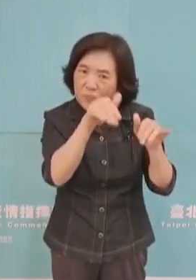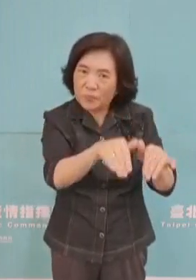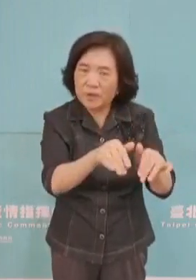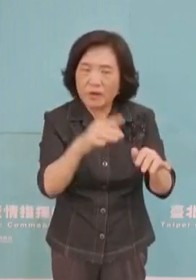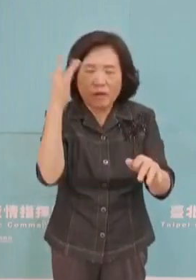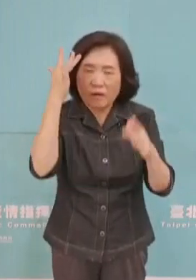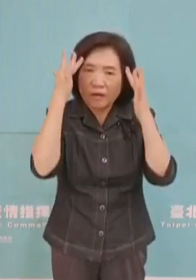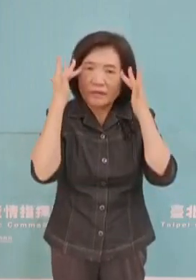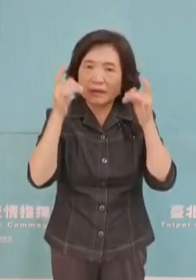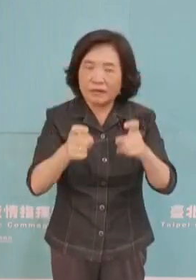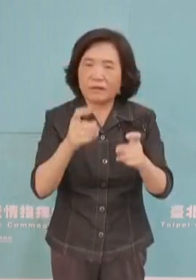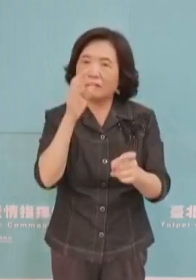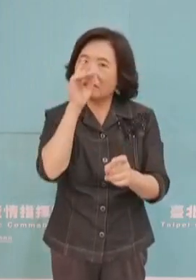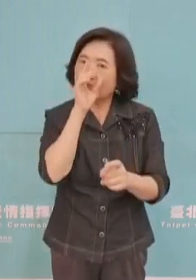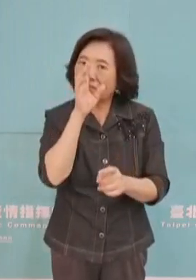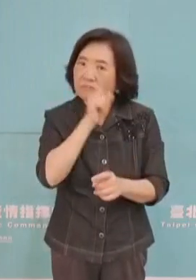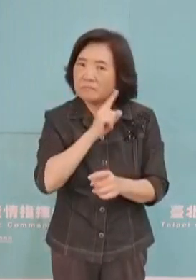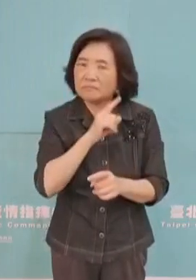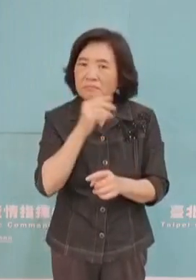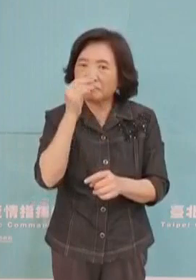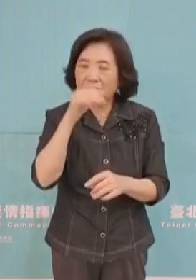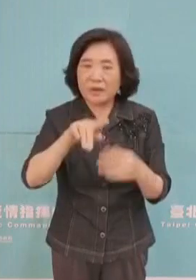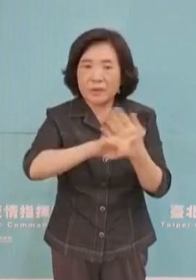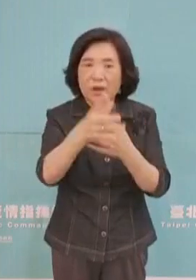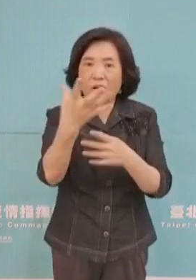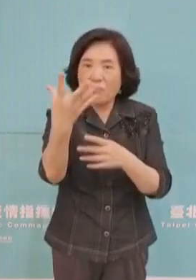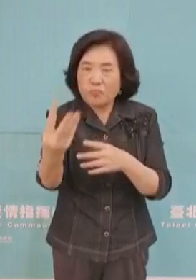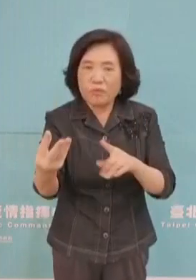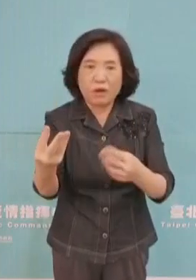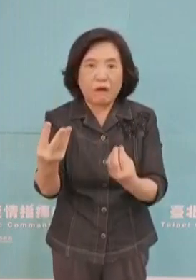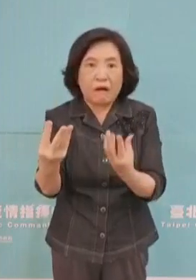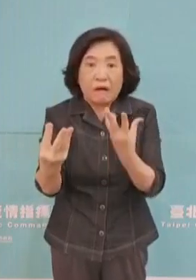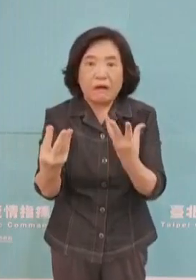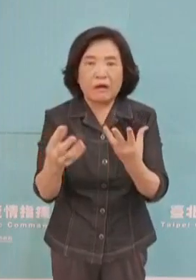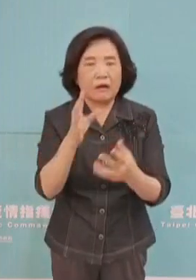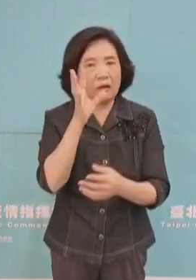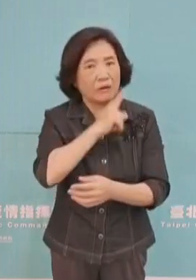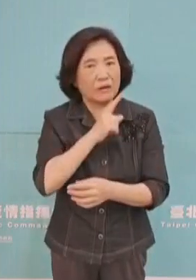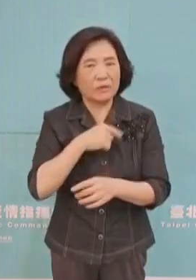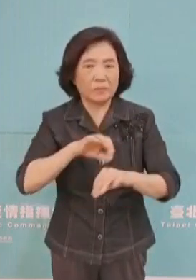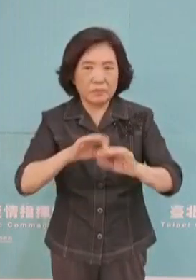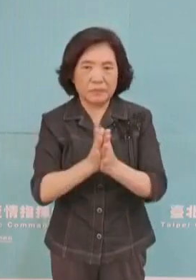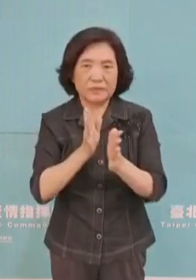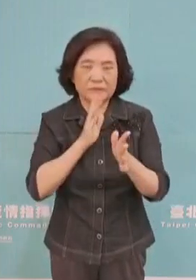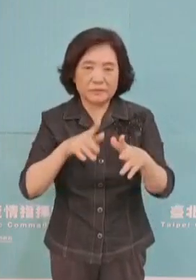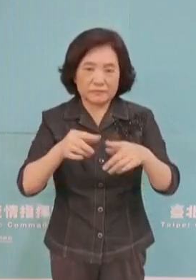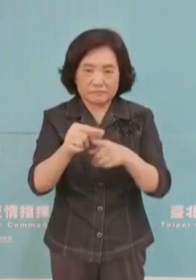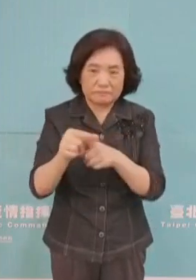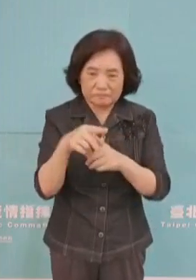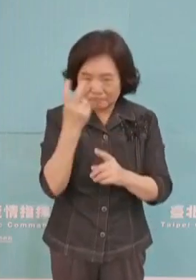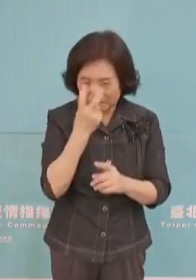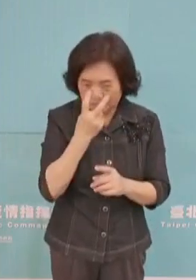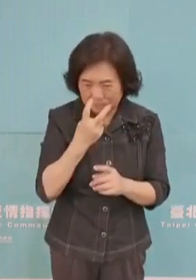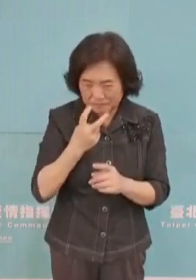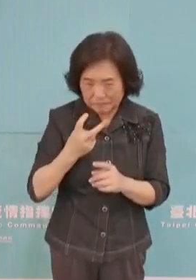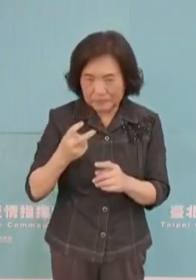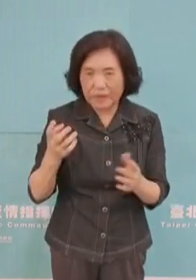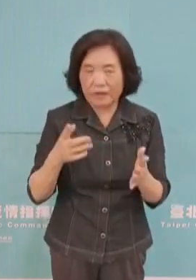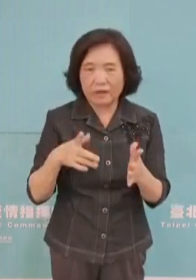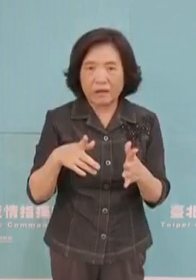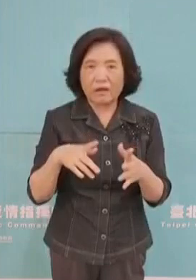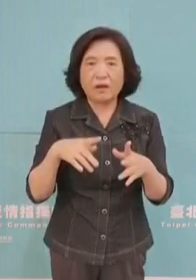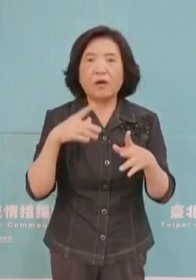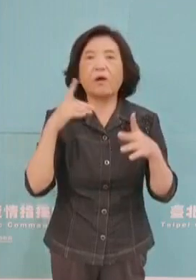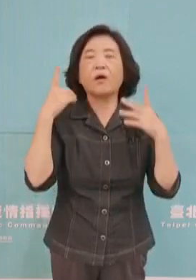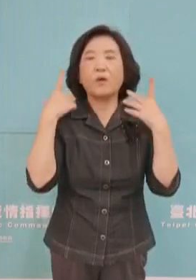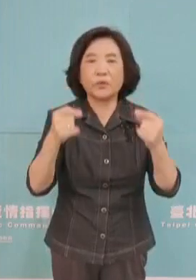它是很特殊的，哦，大家都减少，最后它没有减少。那所以我们立刻会用那 Google Map 去查出说，最后我